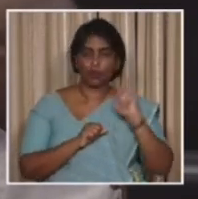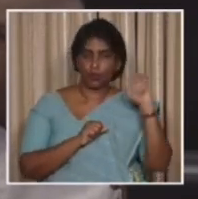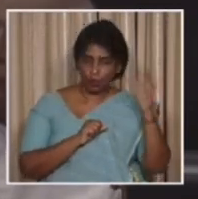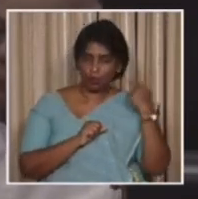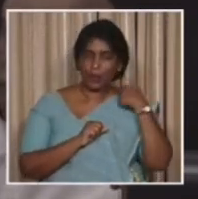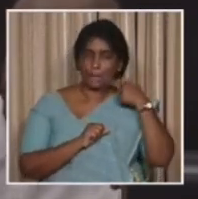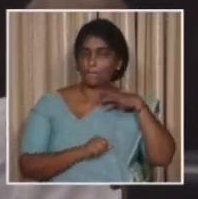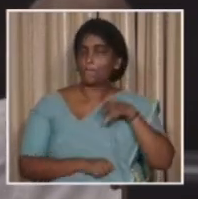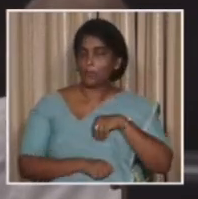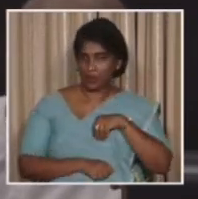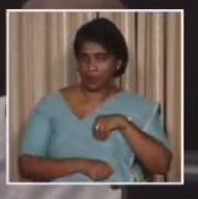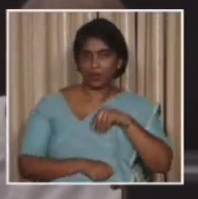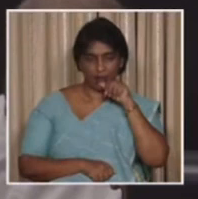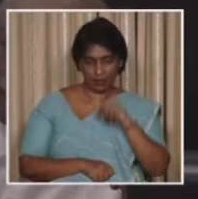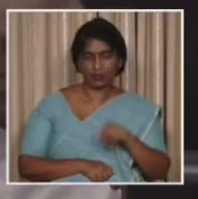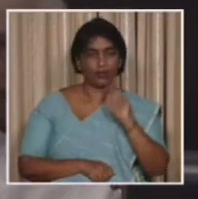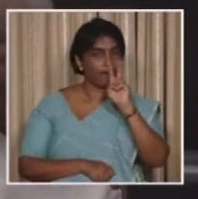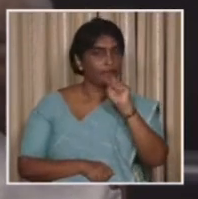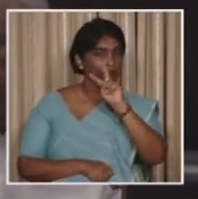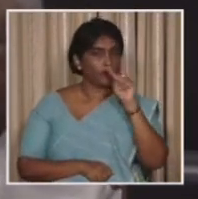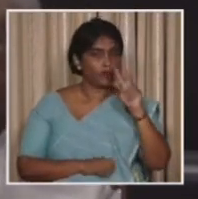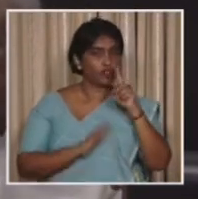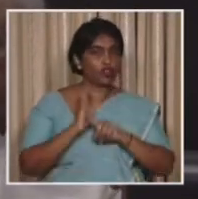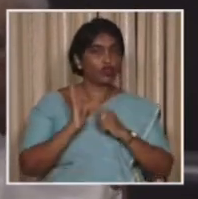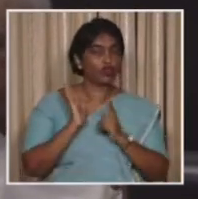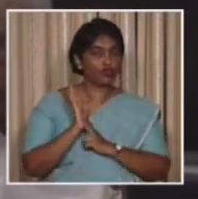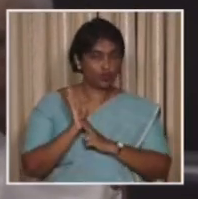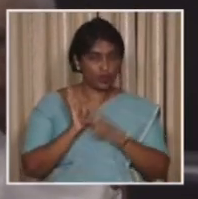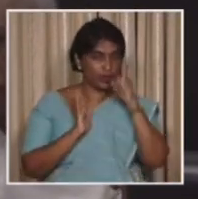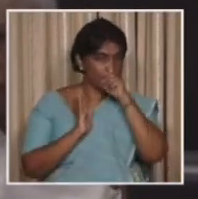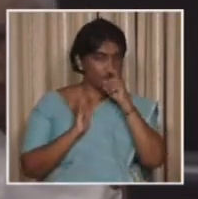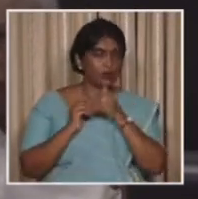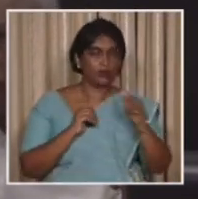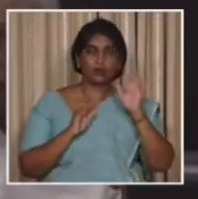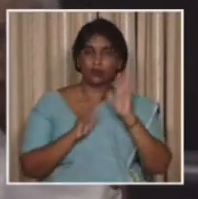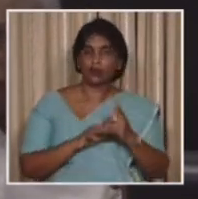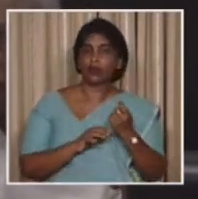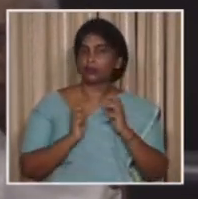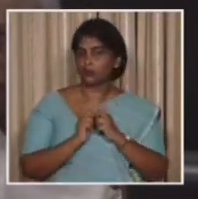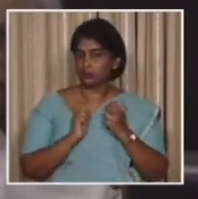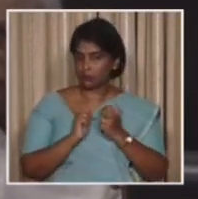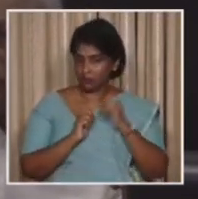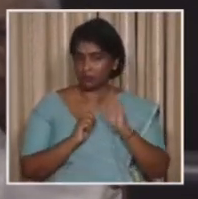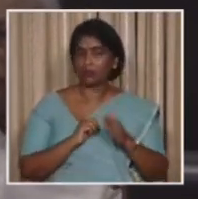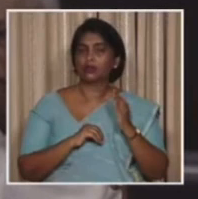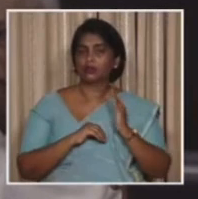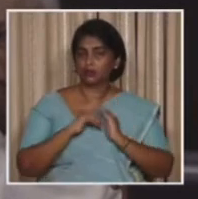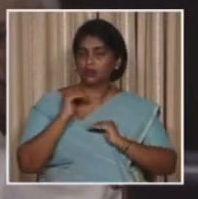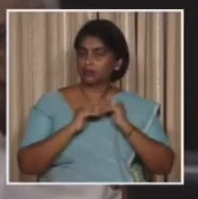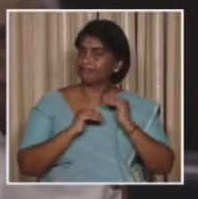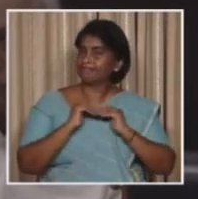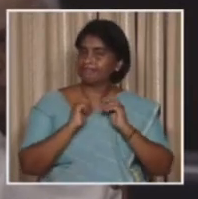කෙනෙක්ම පිළිගන්නා සත්‍යයක්. 2022 ජූනි මාසයේ පවන සිට පැවති ආර්ථික ගැටලු ක්‍රමයෙන්